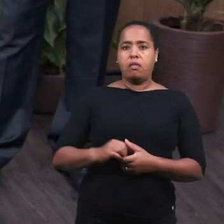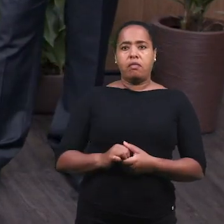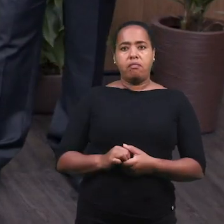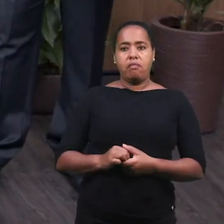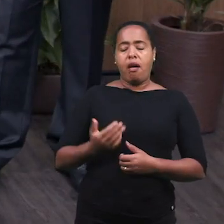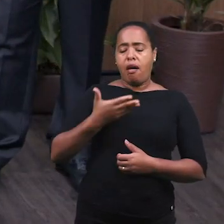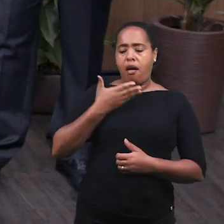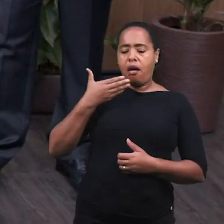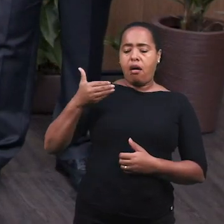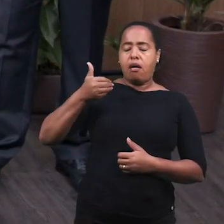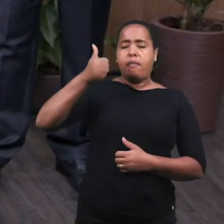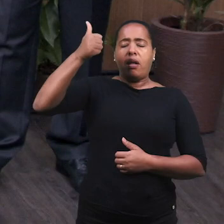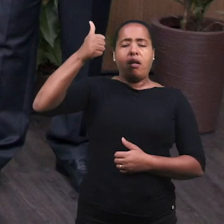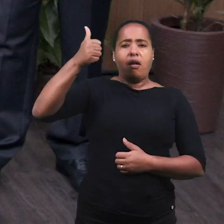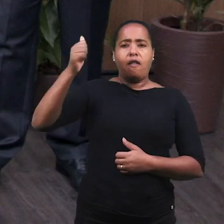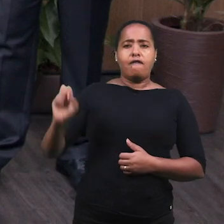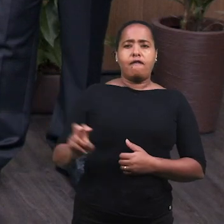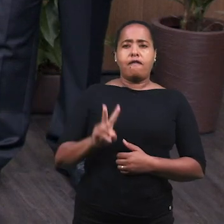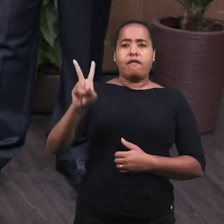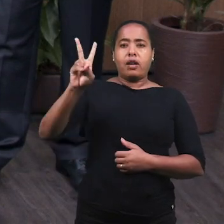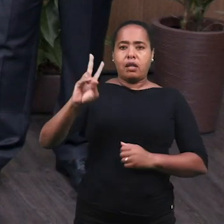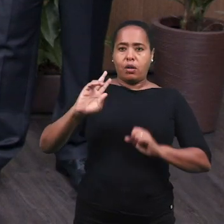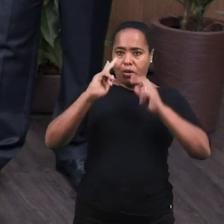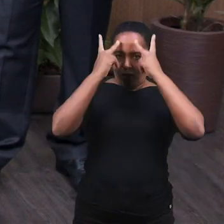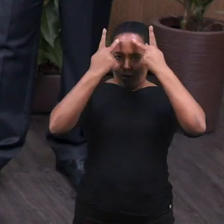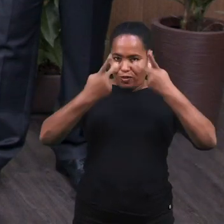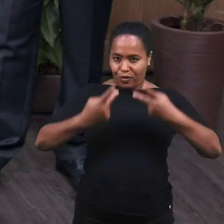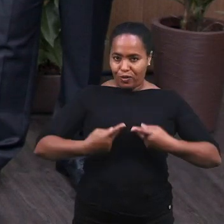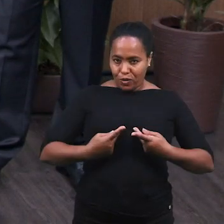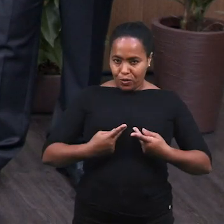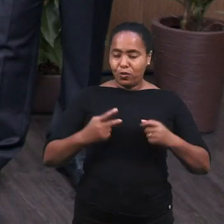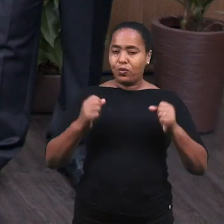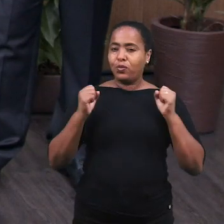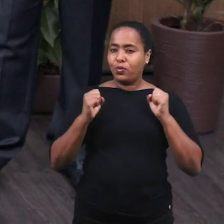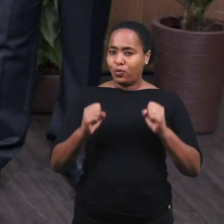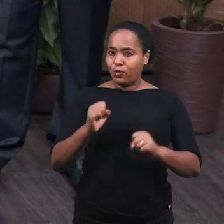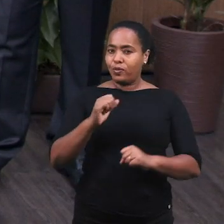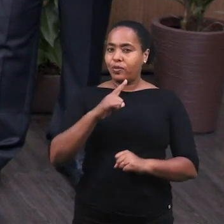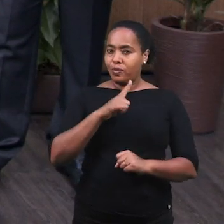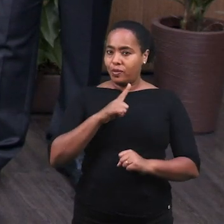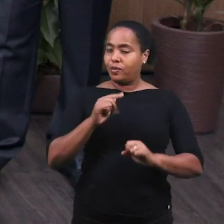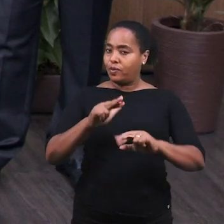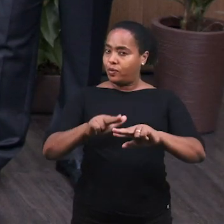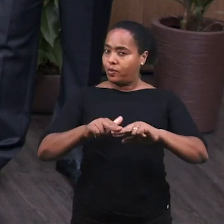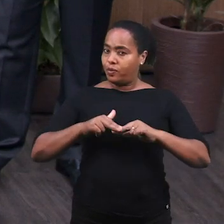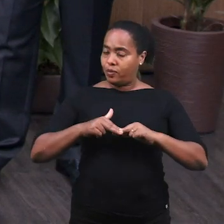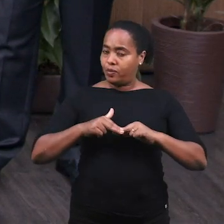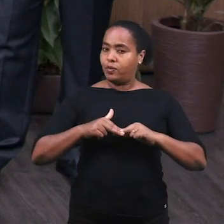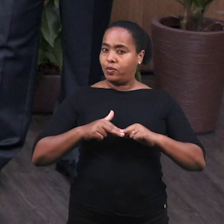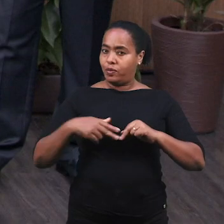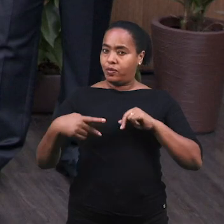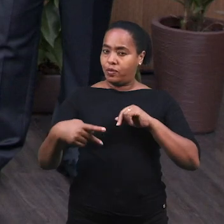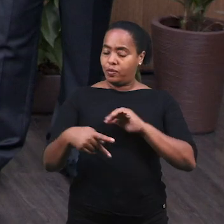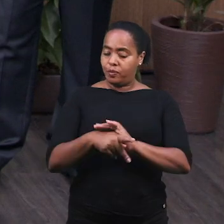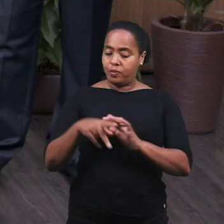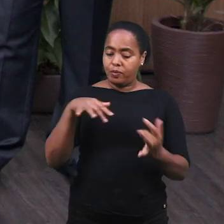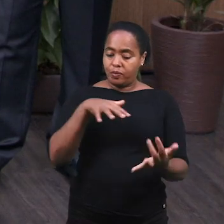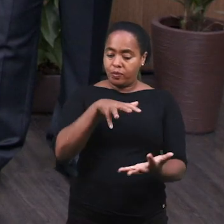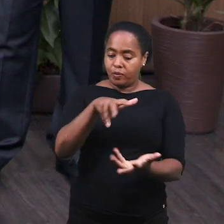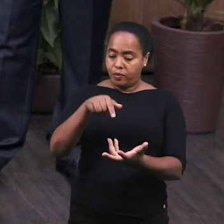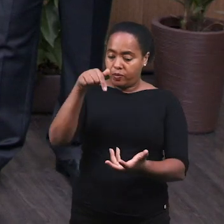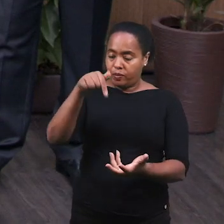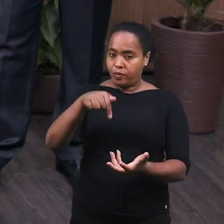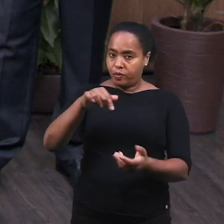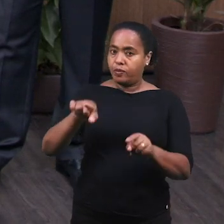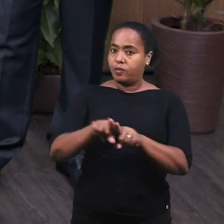возлюбленные, это самое великое благо, которое человек может иметь, потому что оно для